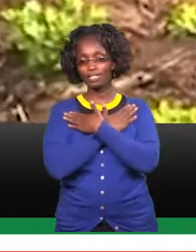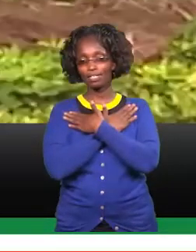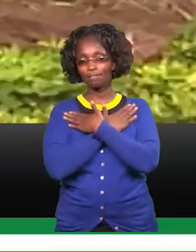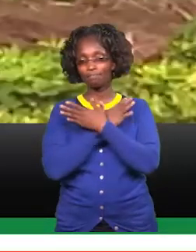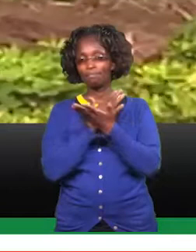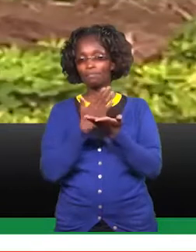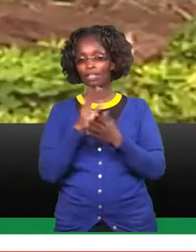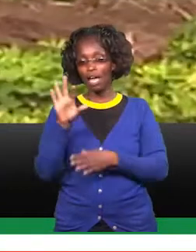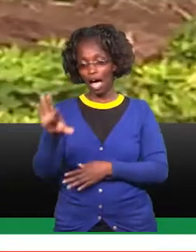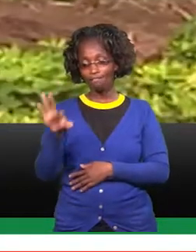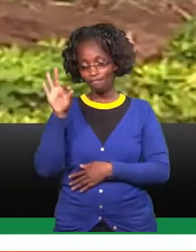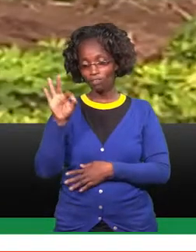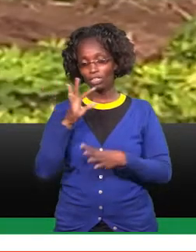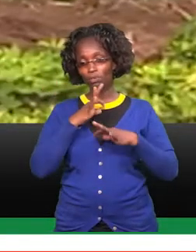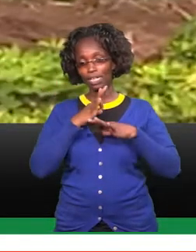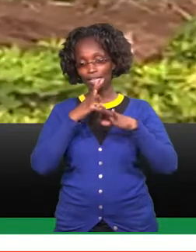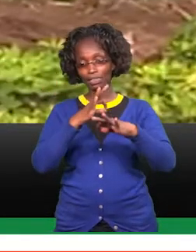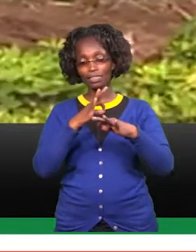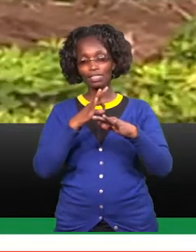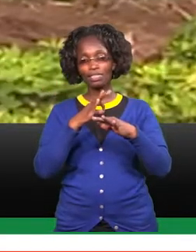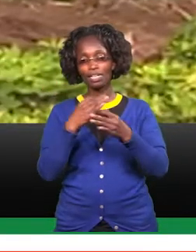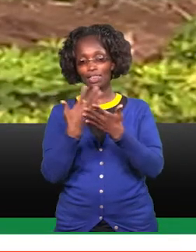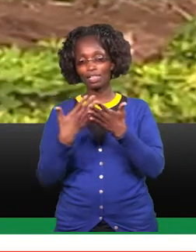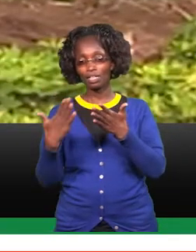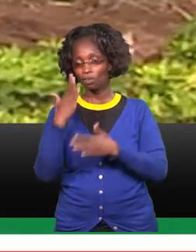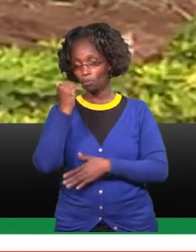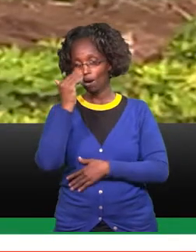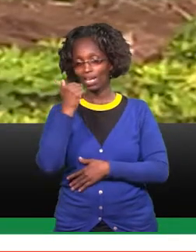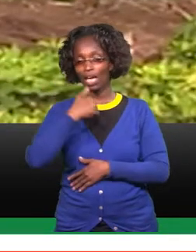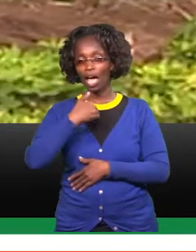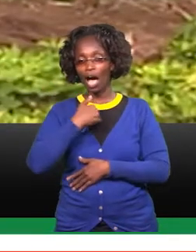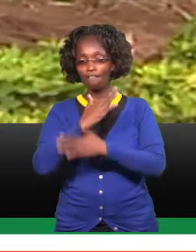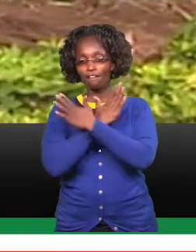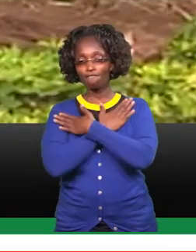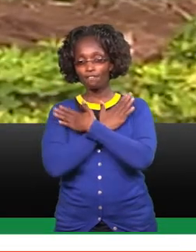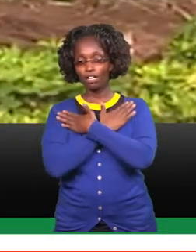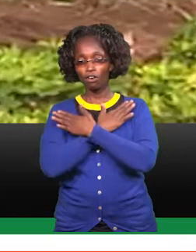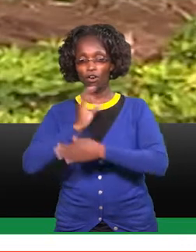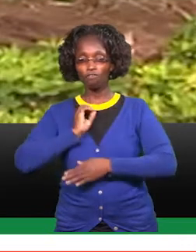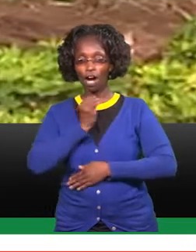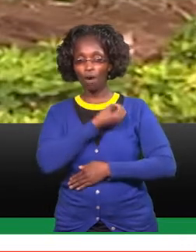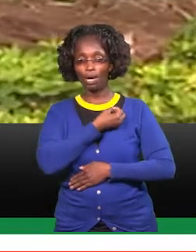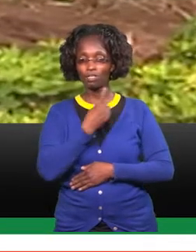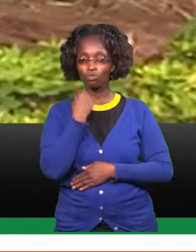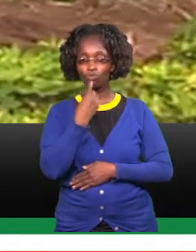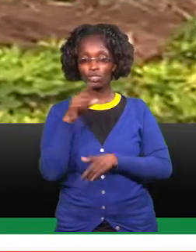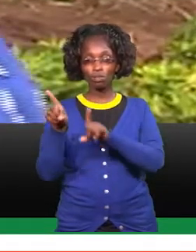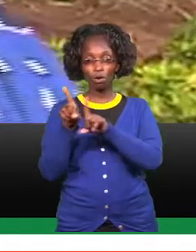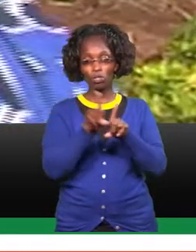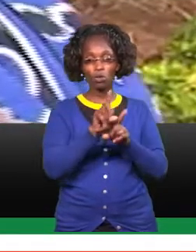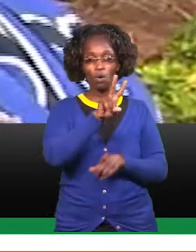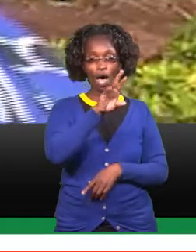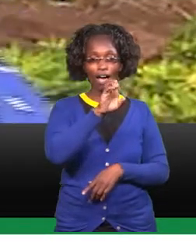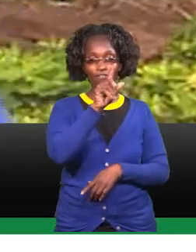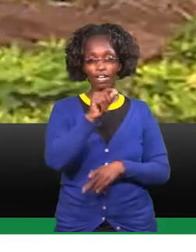rafikie. I found that this is an interesting thing because there is a friend of ours, he's also a